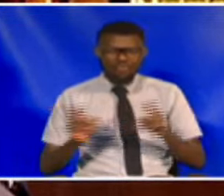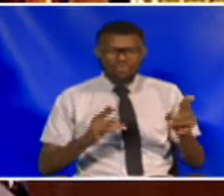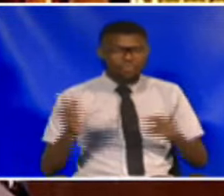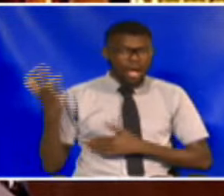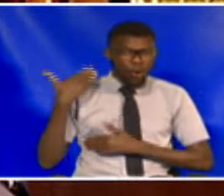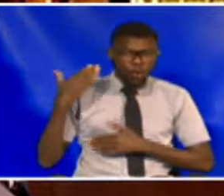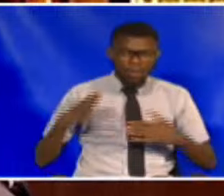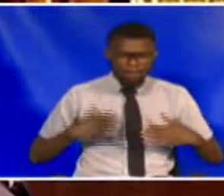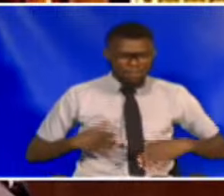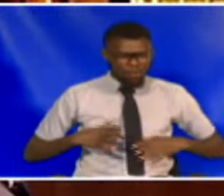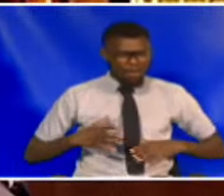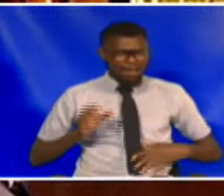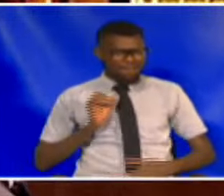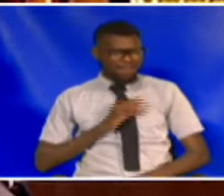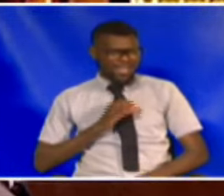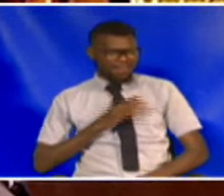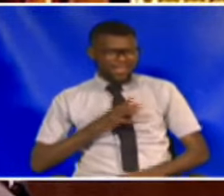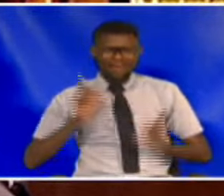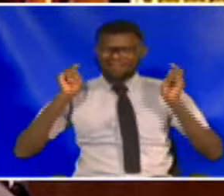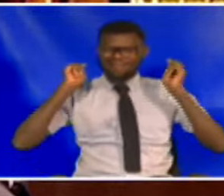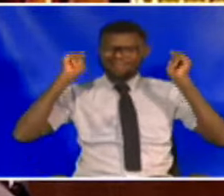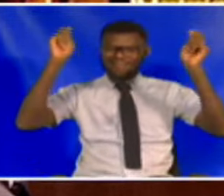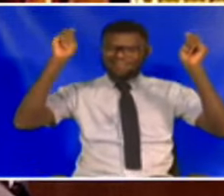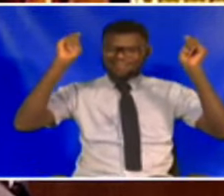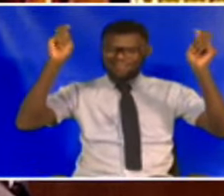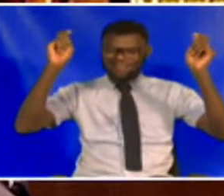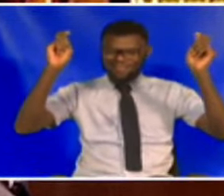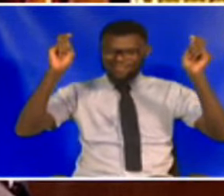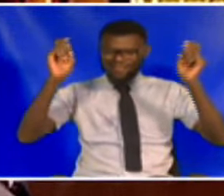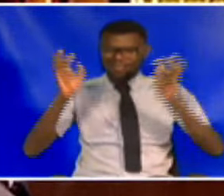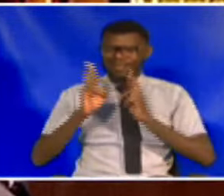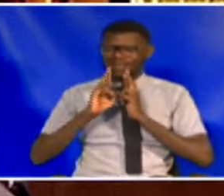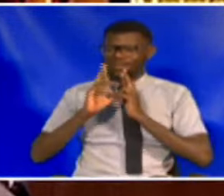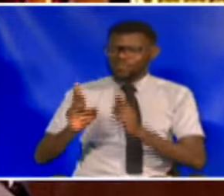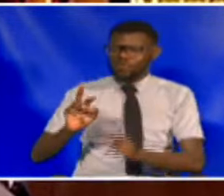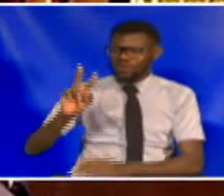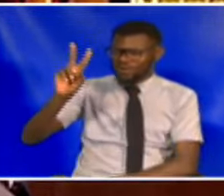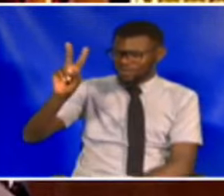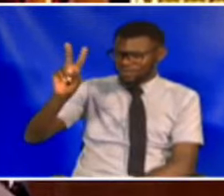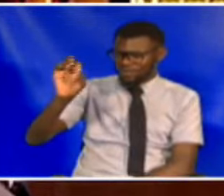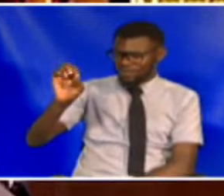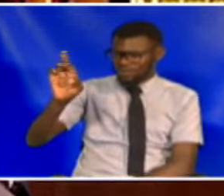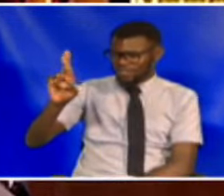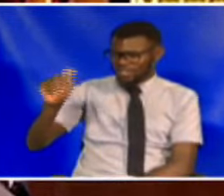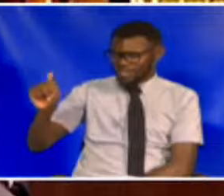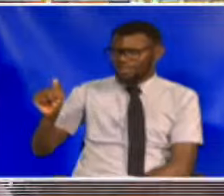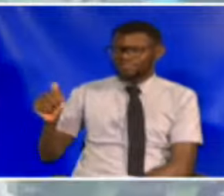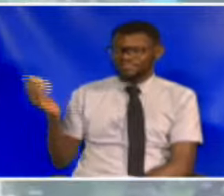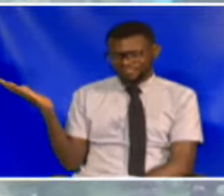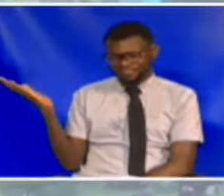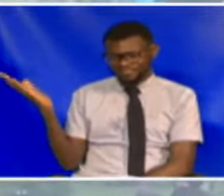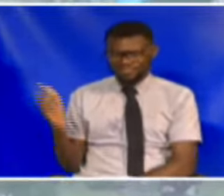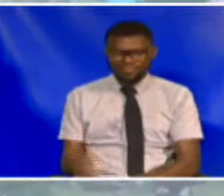hapo awali kuhusu maandamano. Vera Mora na taarifa hiyo kwa kina.